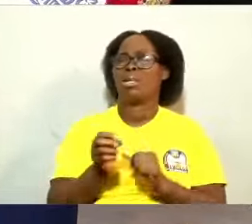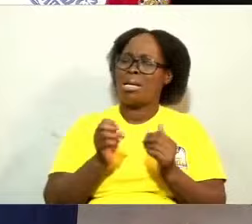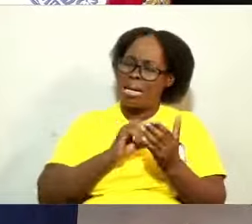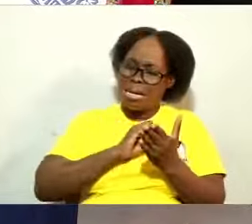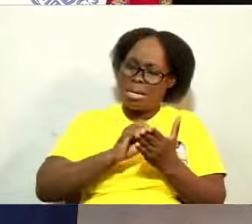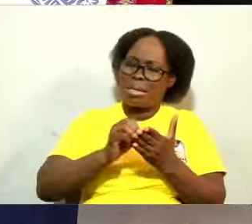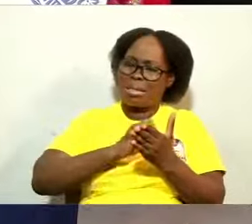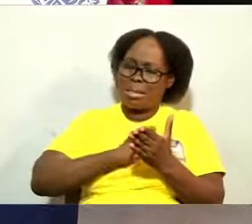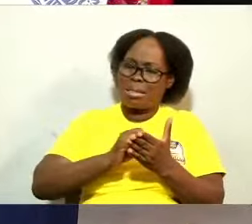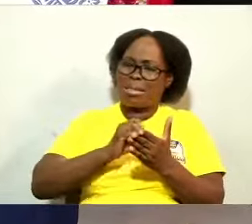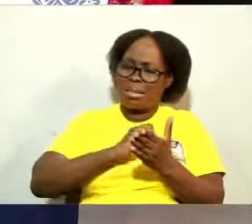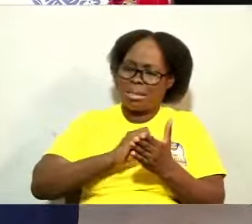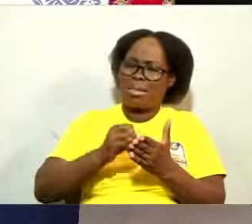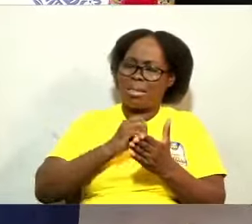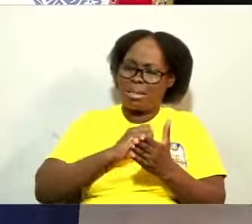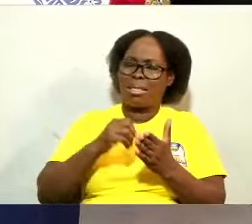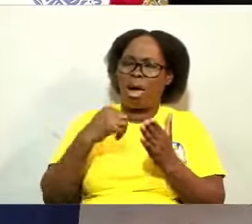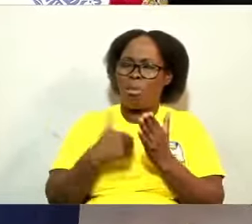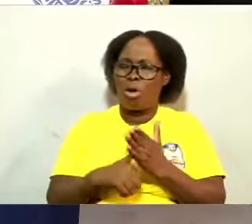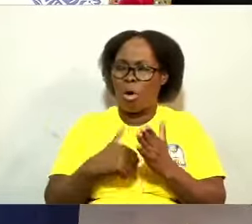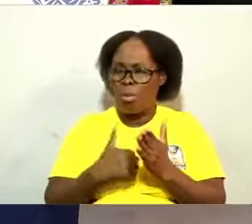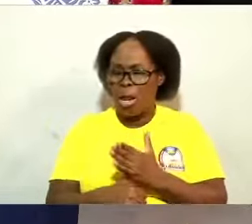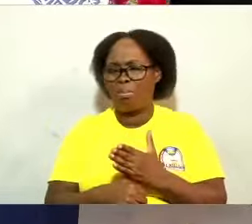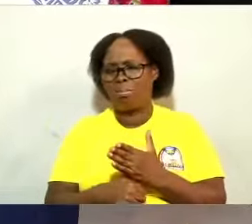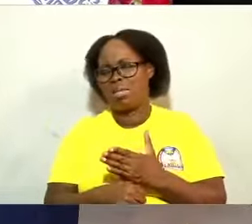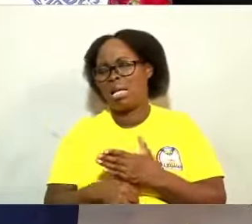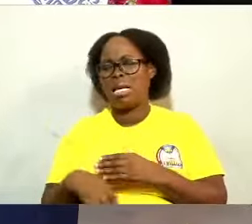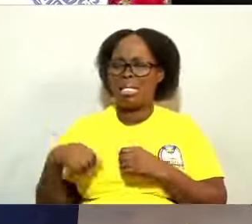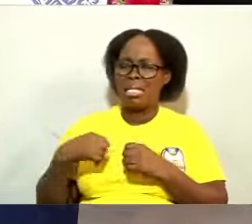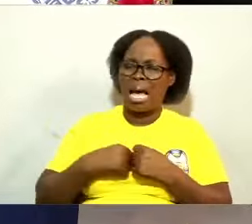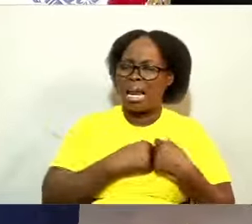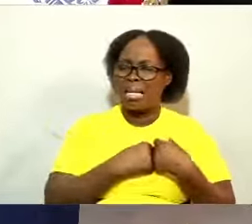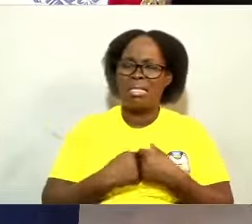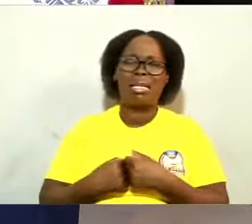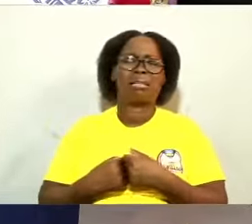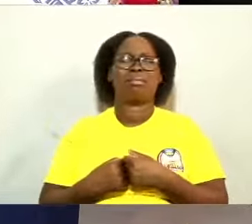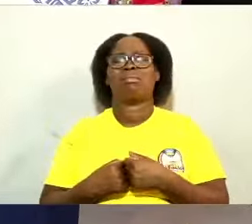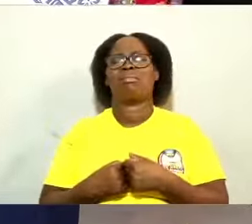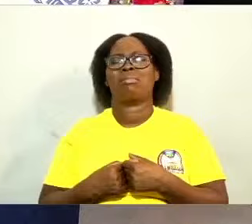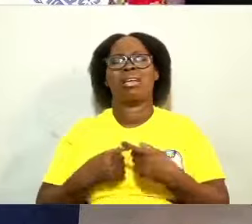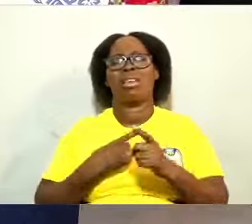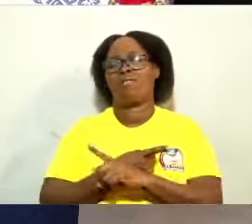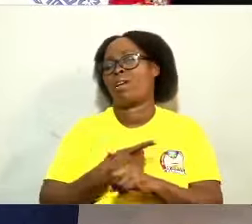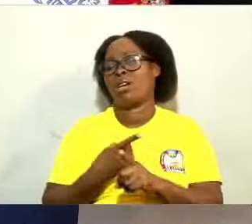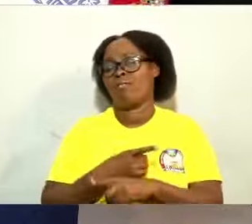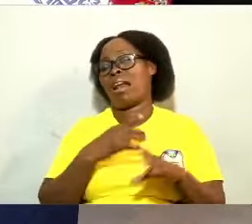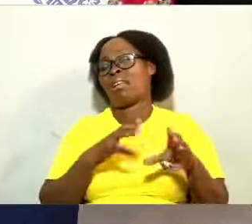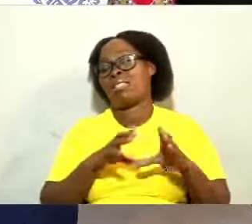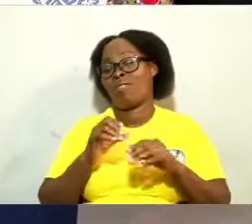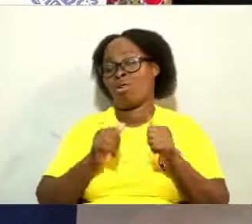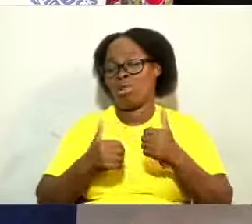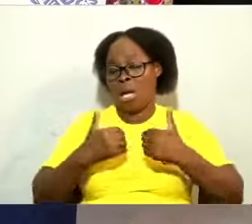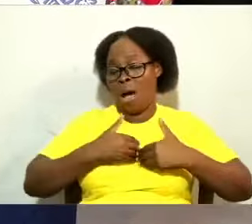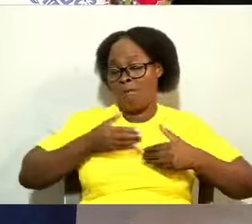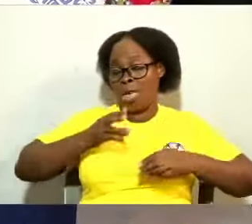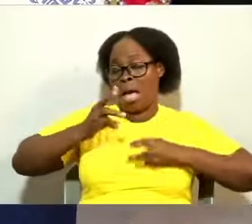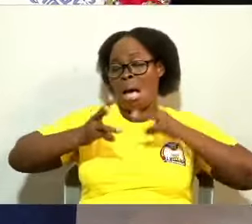Wameandika madhila, shida, maonjo, ghadhabu na vurugu wanayopata katika dunia